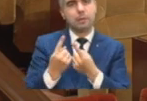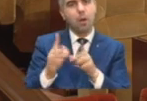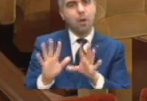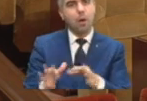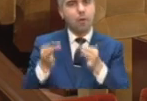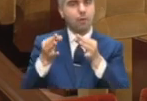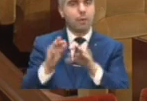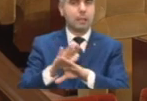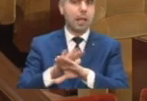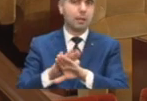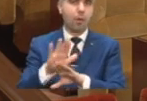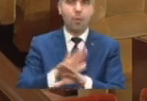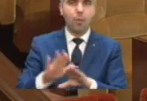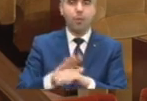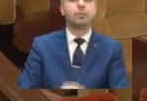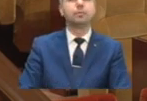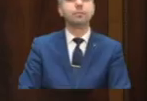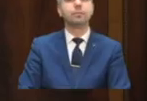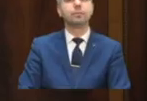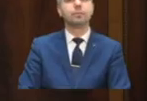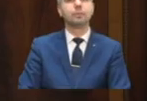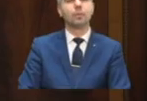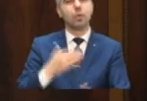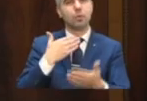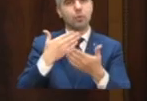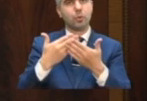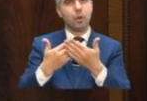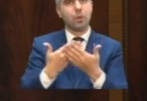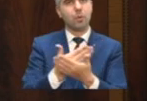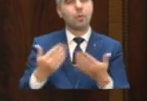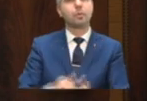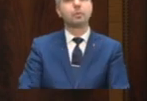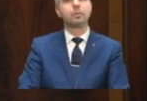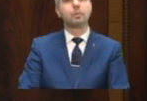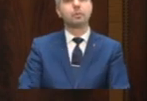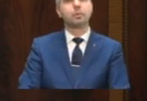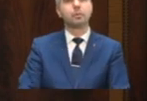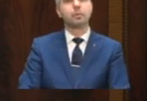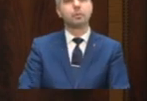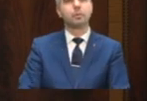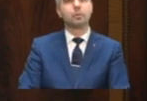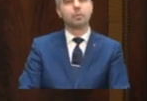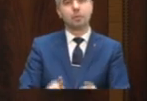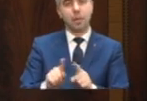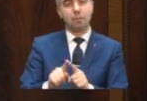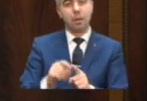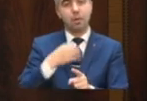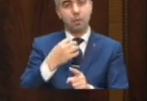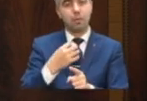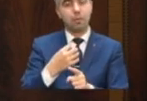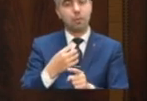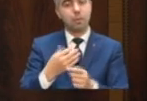ببلادنا. شكرا السيد النائب المحترم، وشكرا على الملاحظات. أظن أنني مكلفة